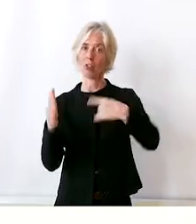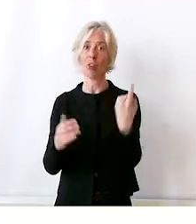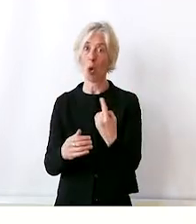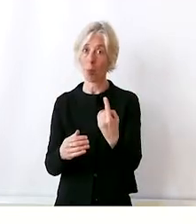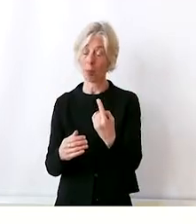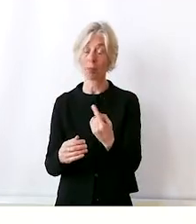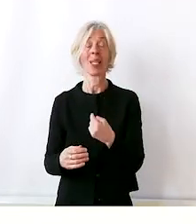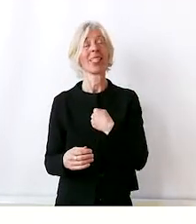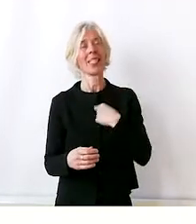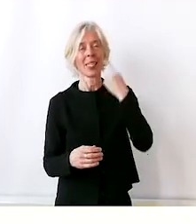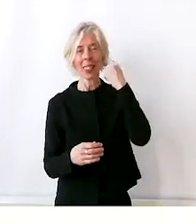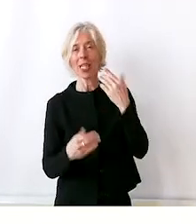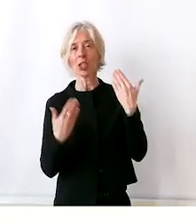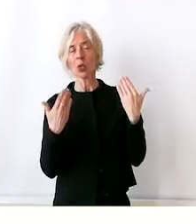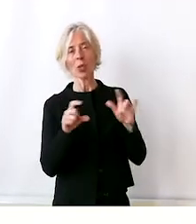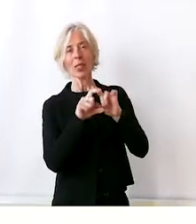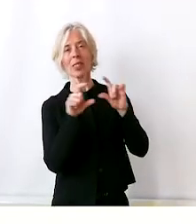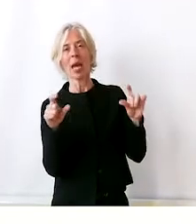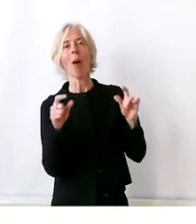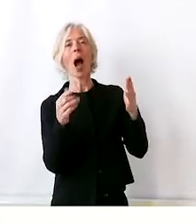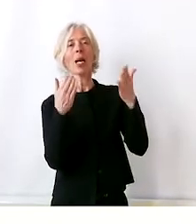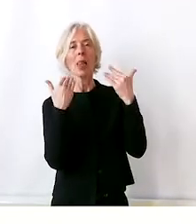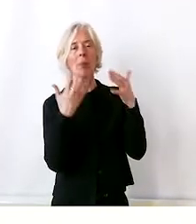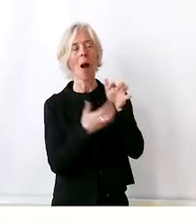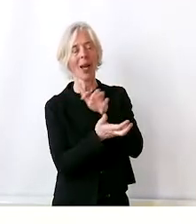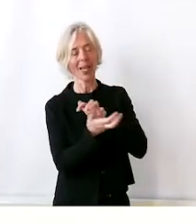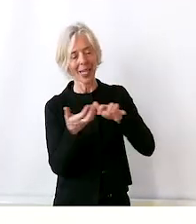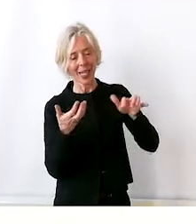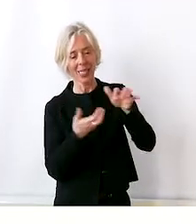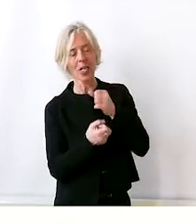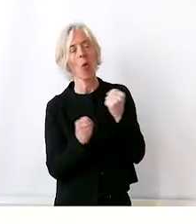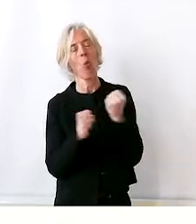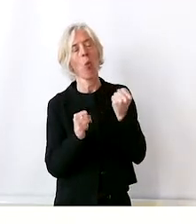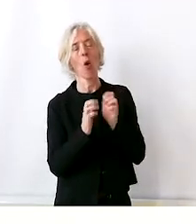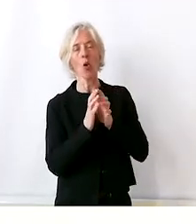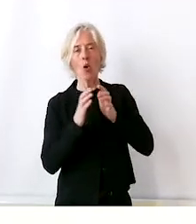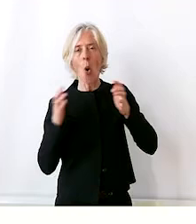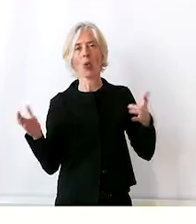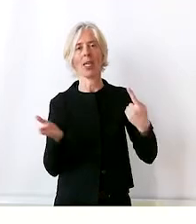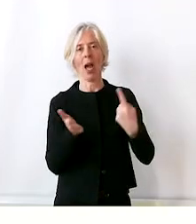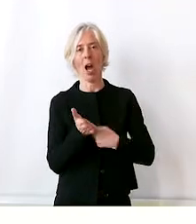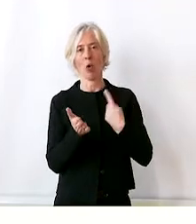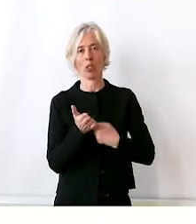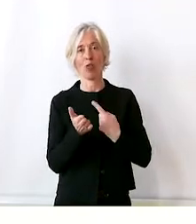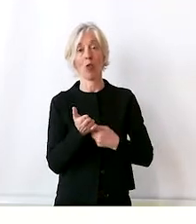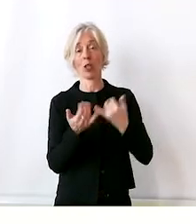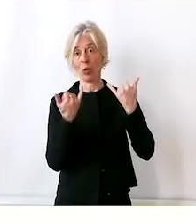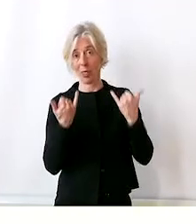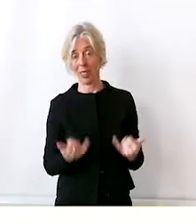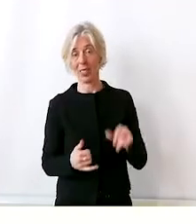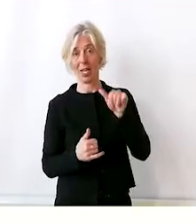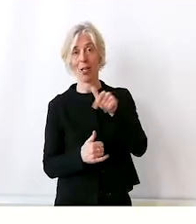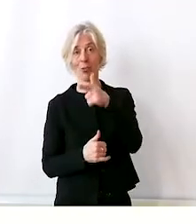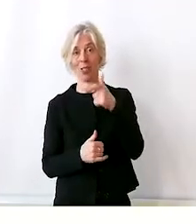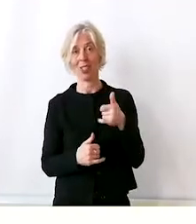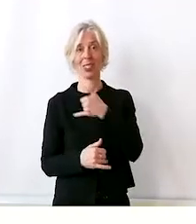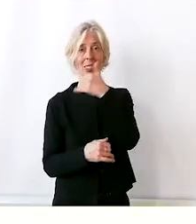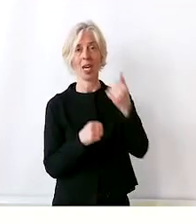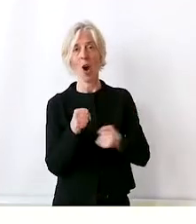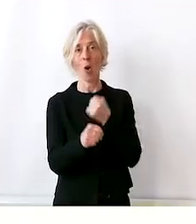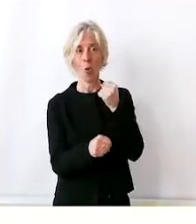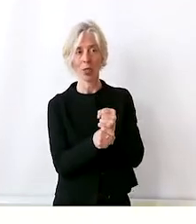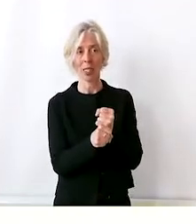Herausforderungen des 21. Jahrhunderts ist. Wir wollen mit unseren Angeboten, Dienstleistungen unsere